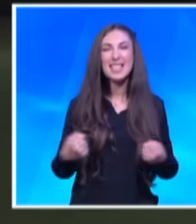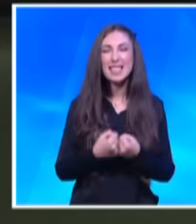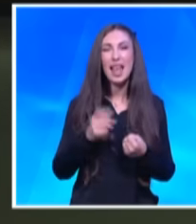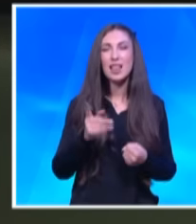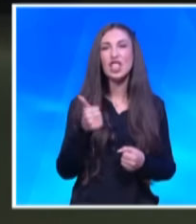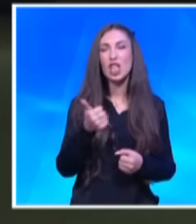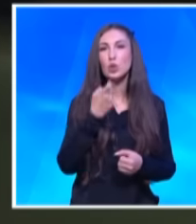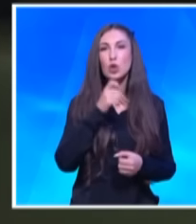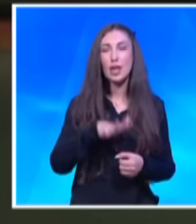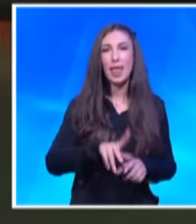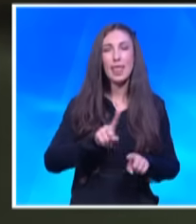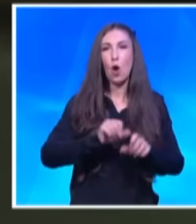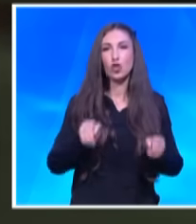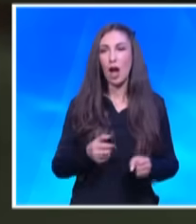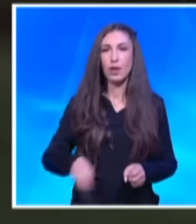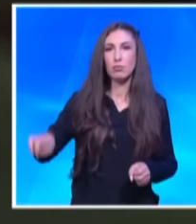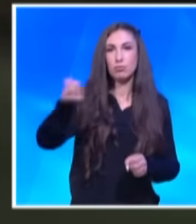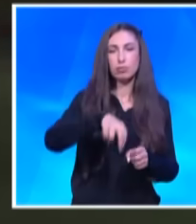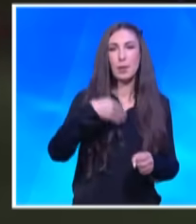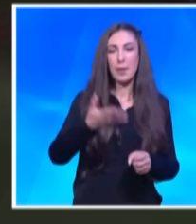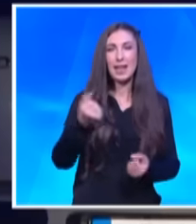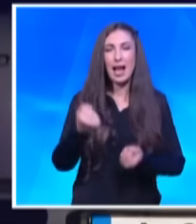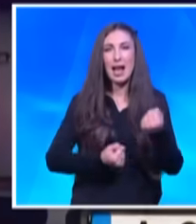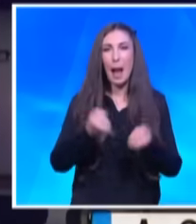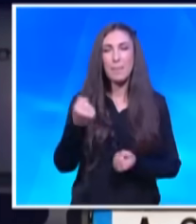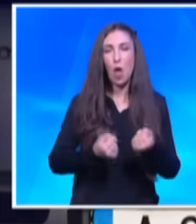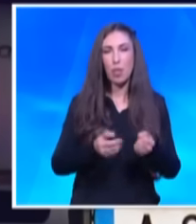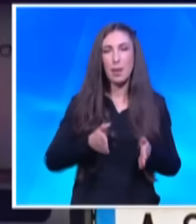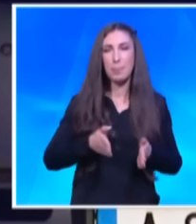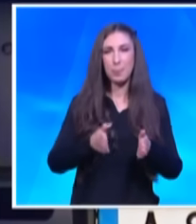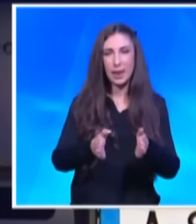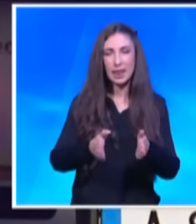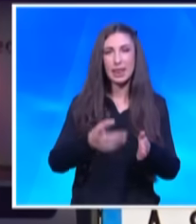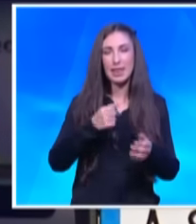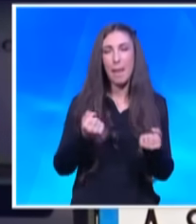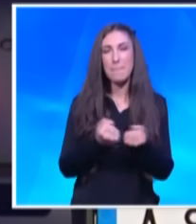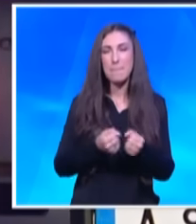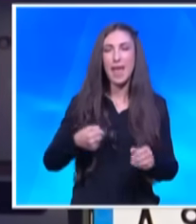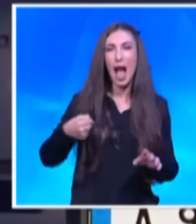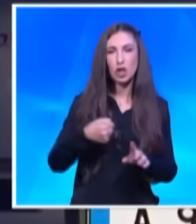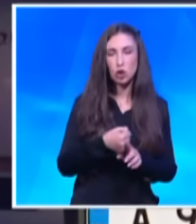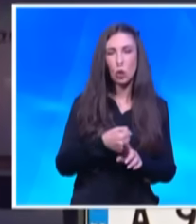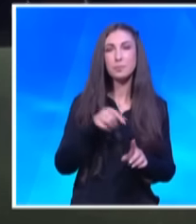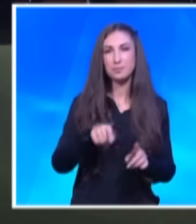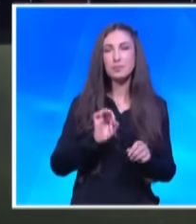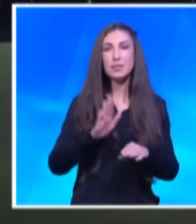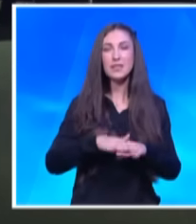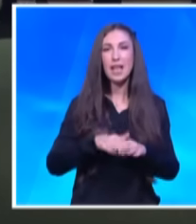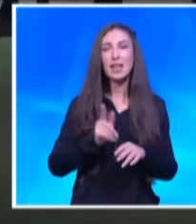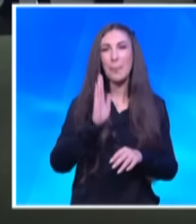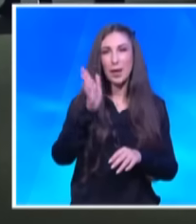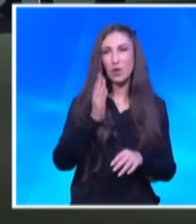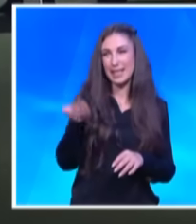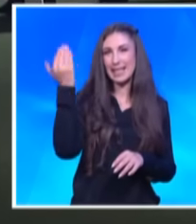като 6-годишно дете неочаквано изкочи пред товарен камион на пътя за Ришкия проход, беше прегазано на място. Според свидетели, пътували